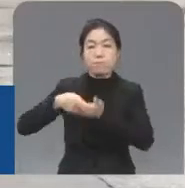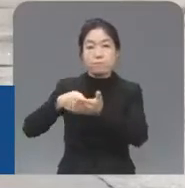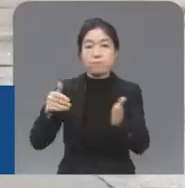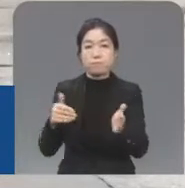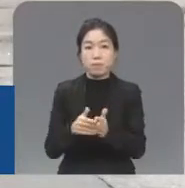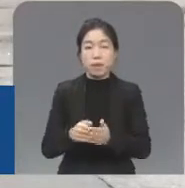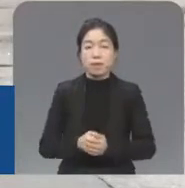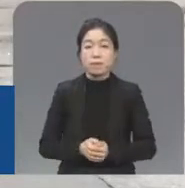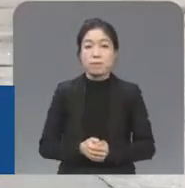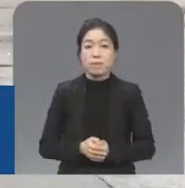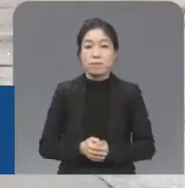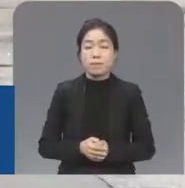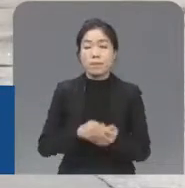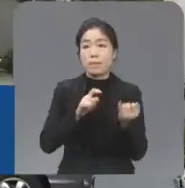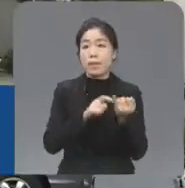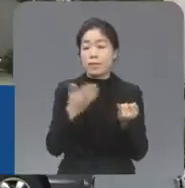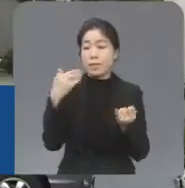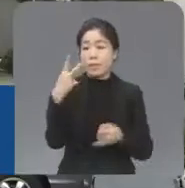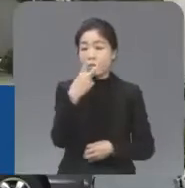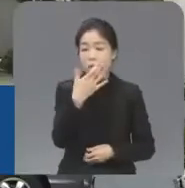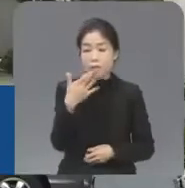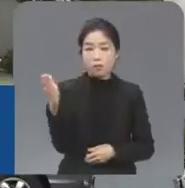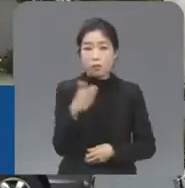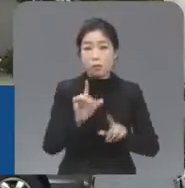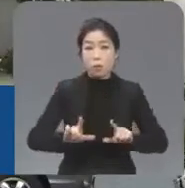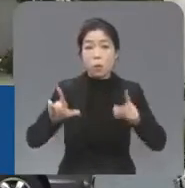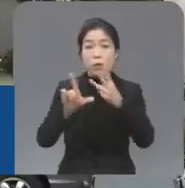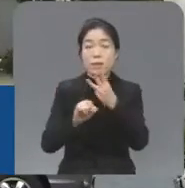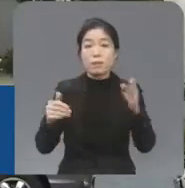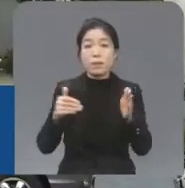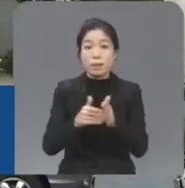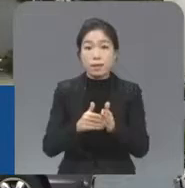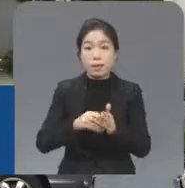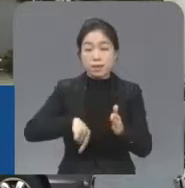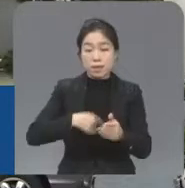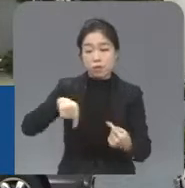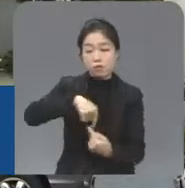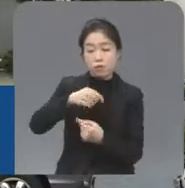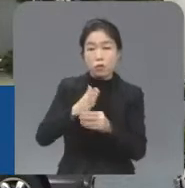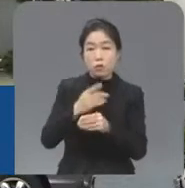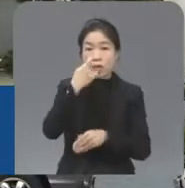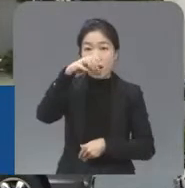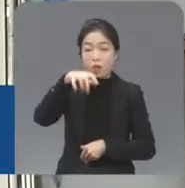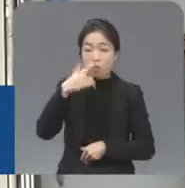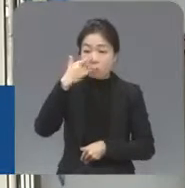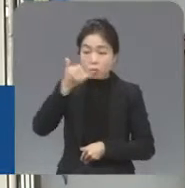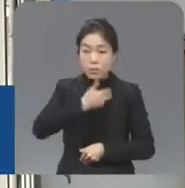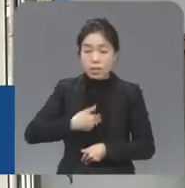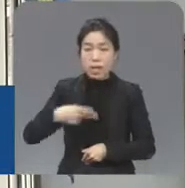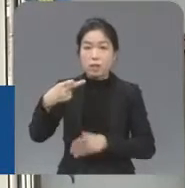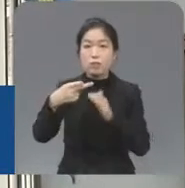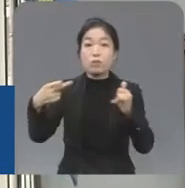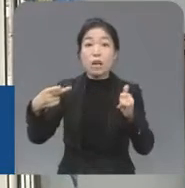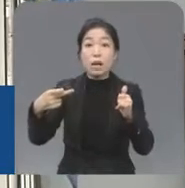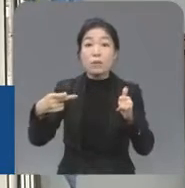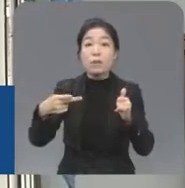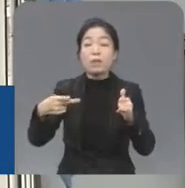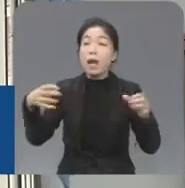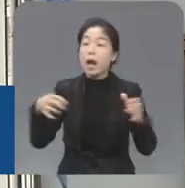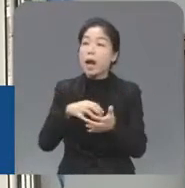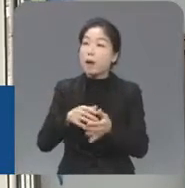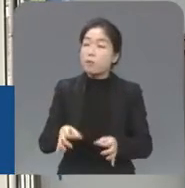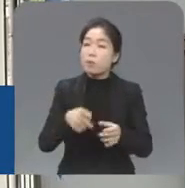신청했습니다. A씨는 지난 2019년부터 올해 3월까지 자신이 운영하는 학원의 학부모와 제자 등 12명으로부터